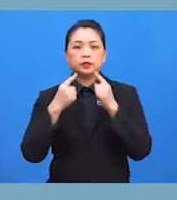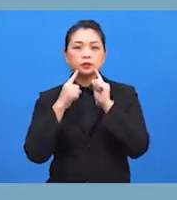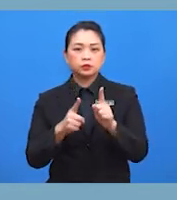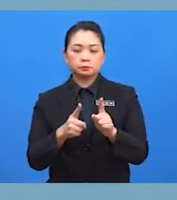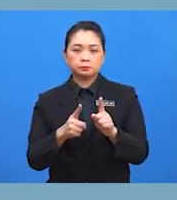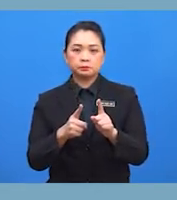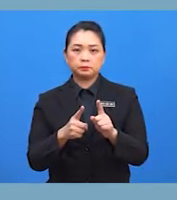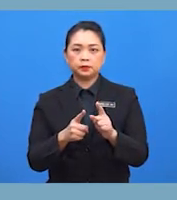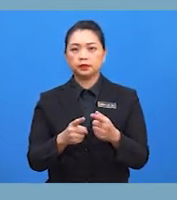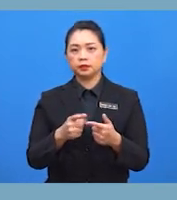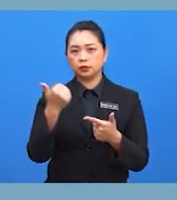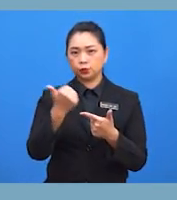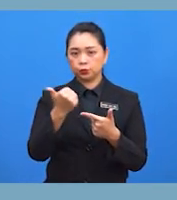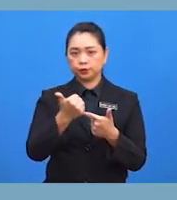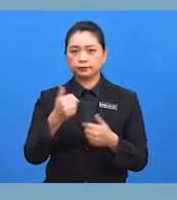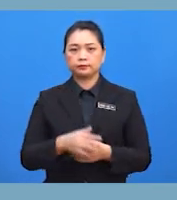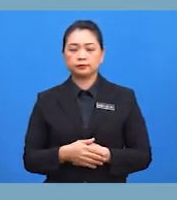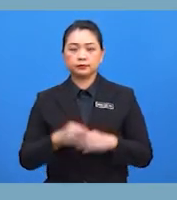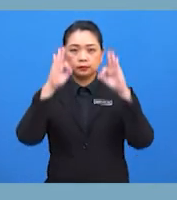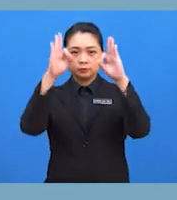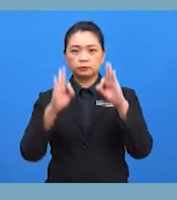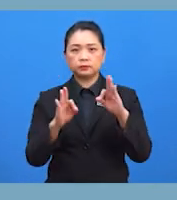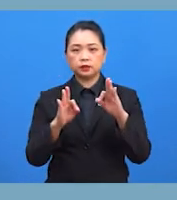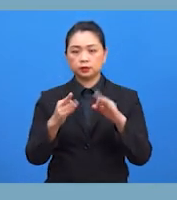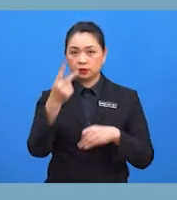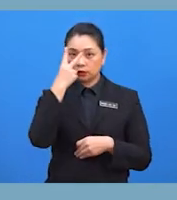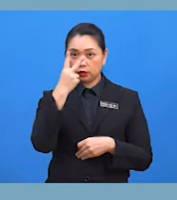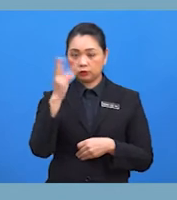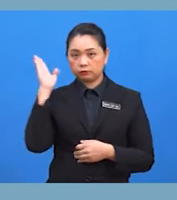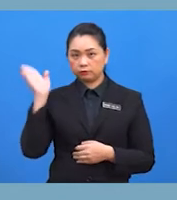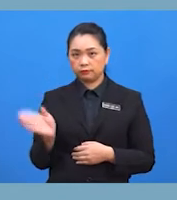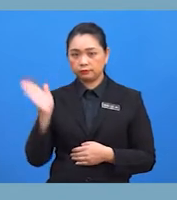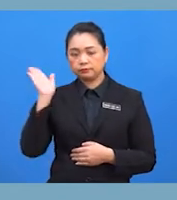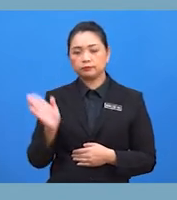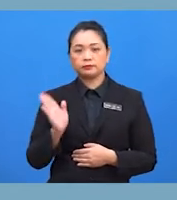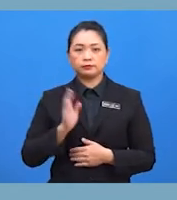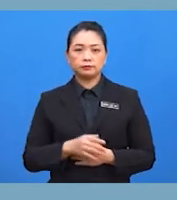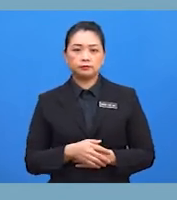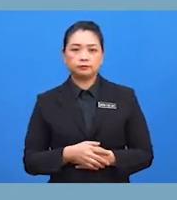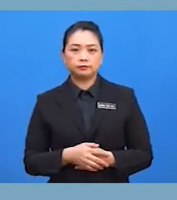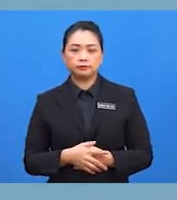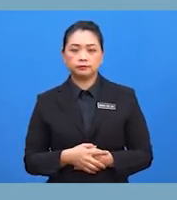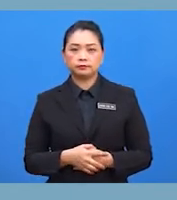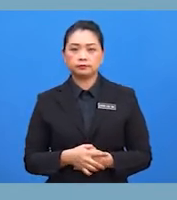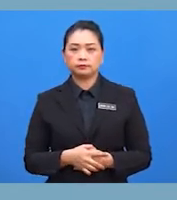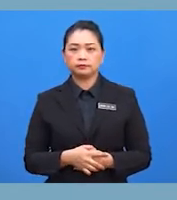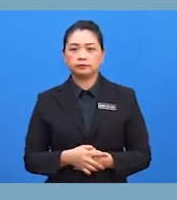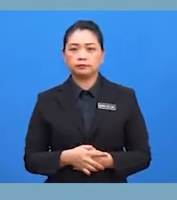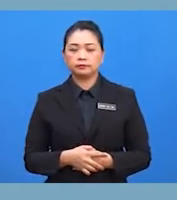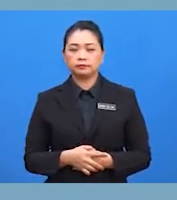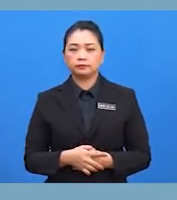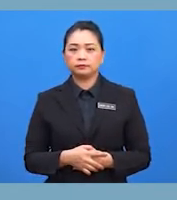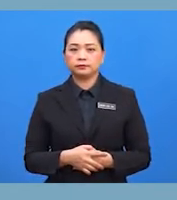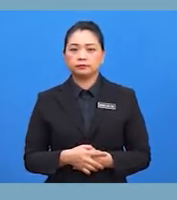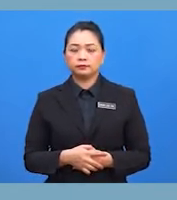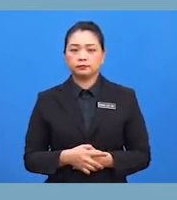Jawapan yang kedua. Formula yang digunakan adalah IHP1 tolak IHP0